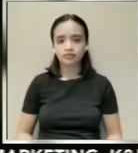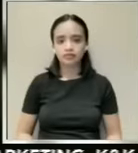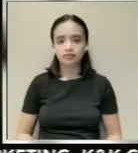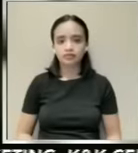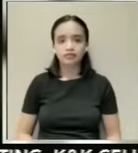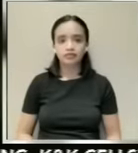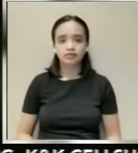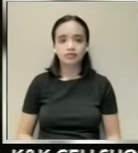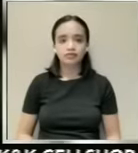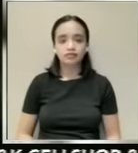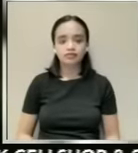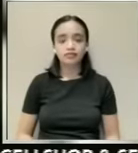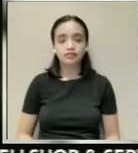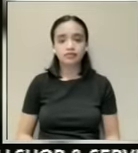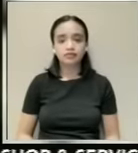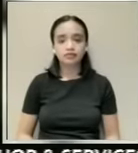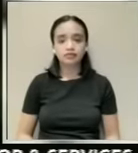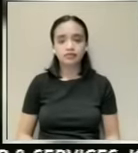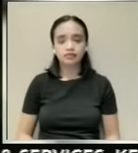Salima